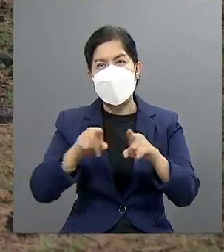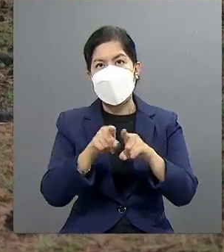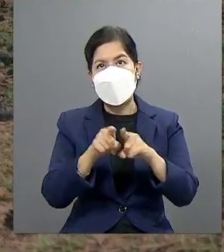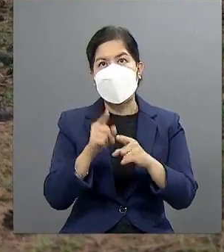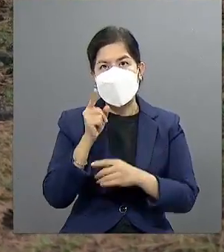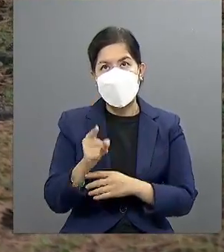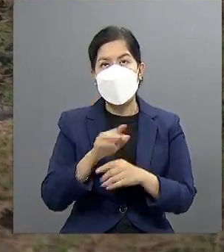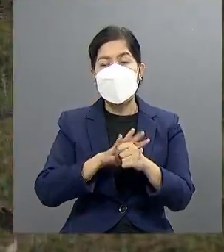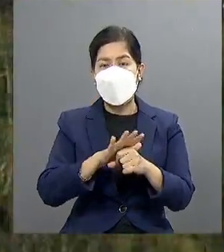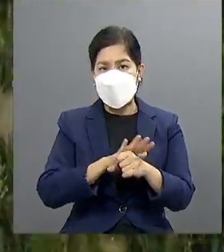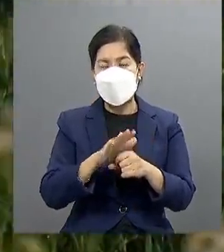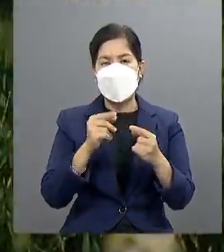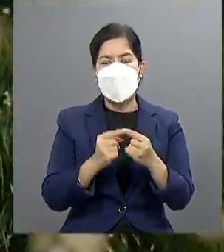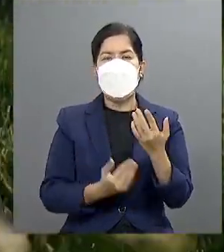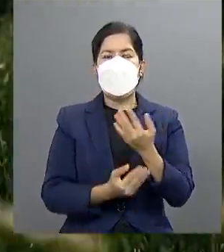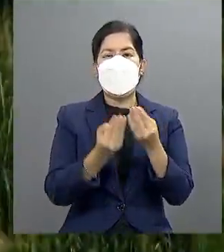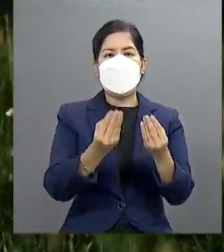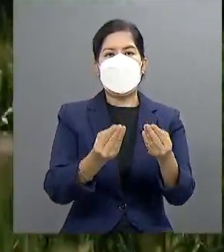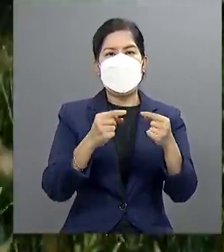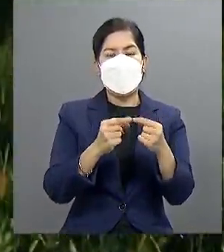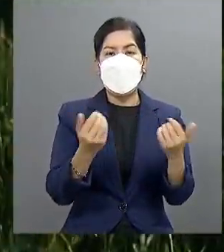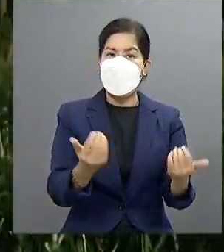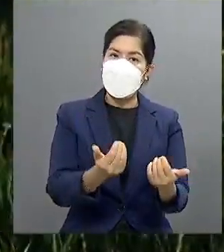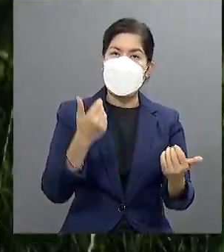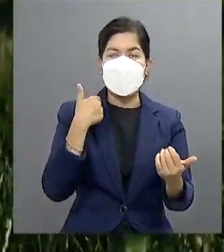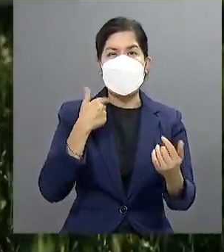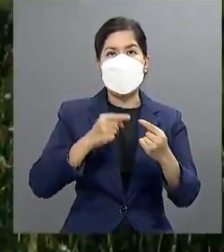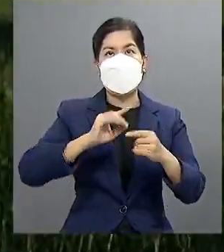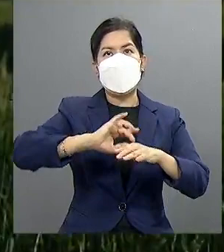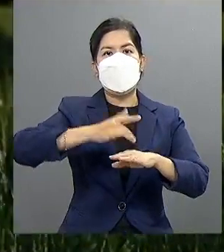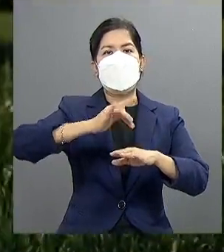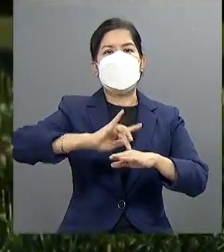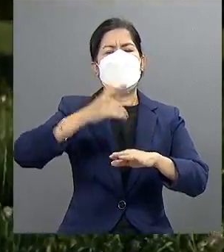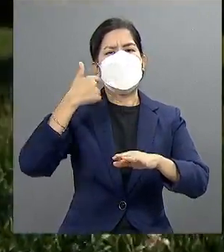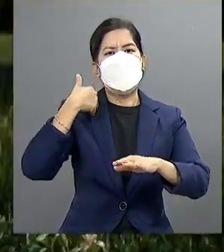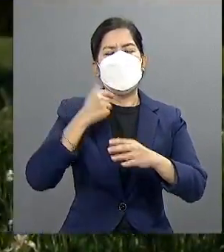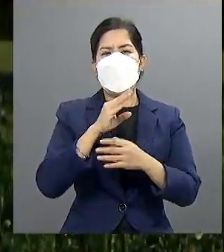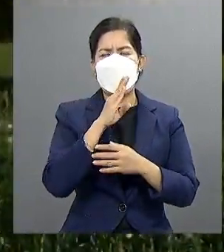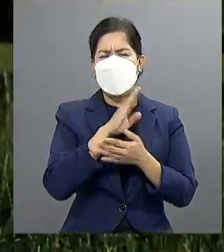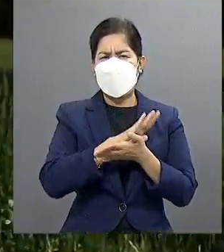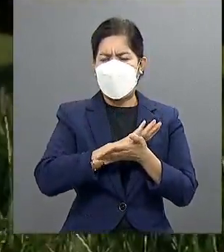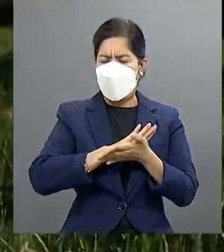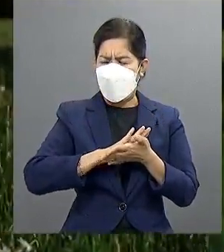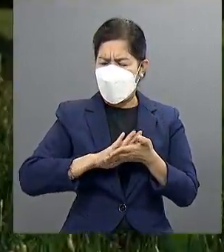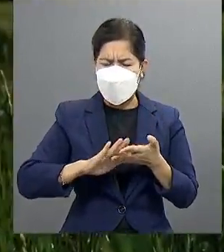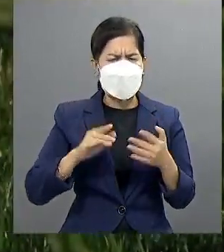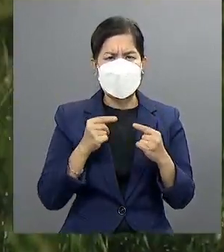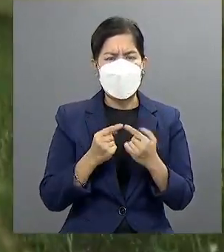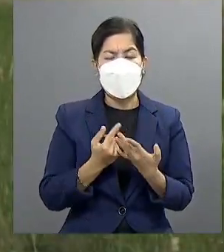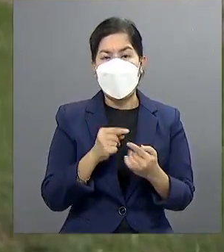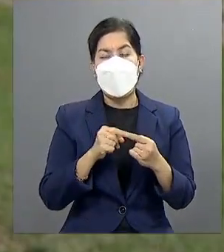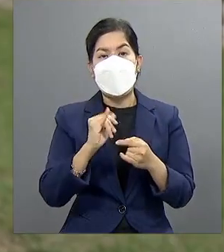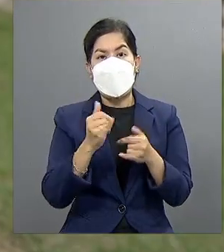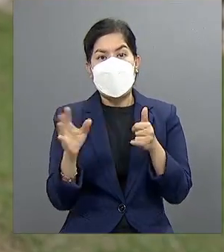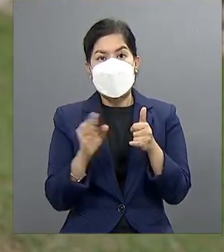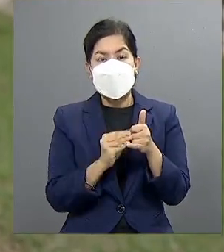รมชาติบ้างอันนี้ก็คือเป็นที่มาของว่าสะอาดเกินไปก็จะทำให้ติดเชื้อง่ายกับเป็นภูมิแพ้ง่ายมีการศึกษานะคะบอ